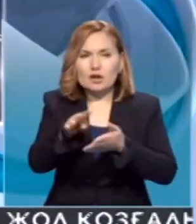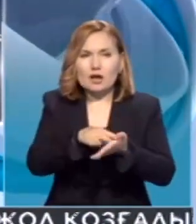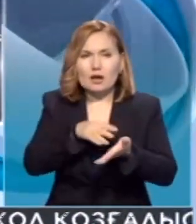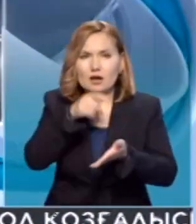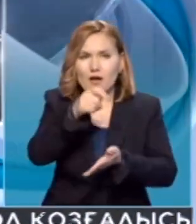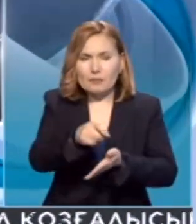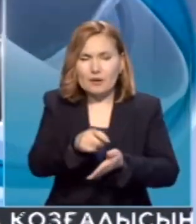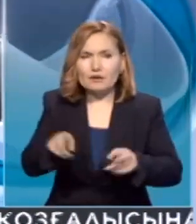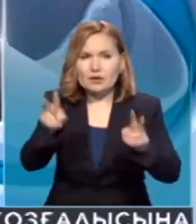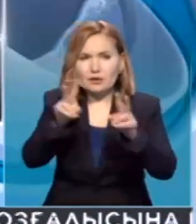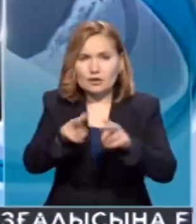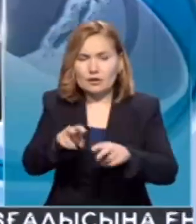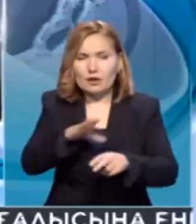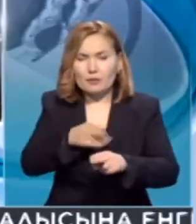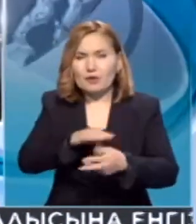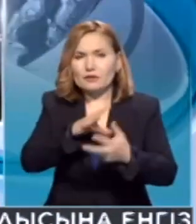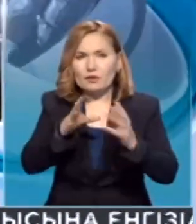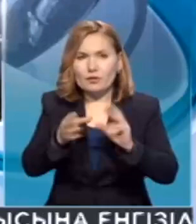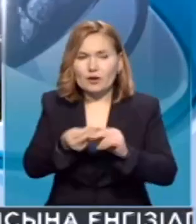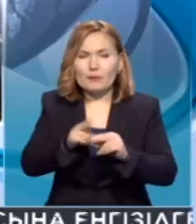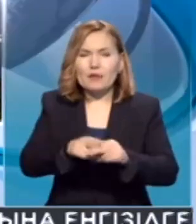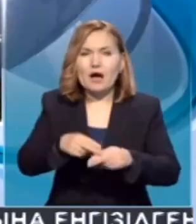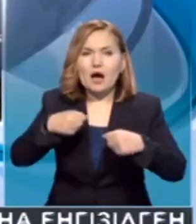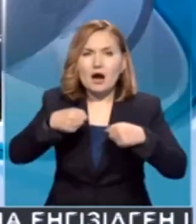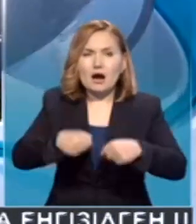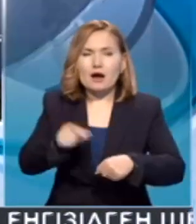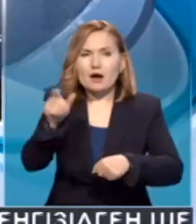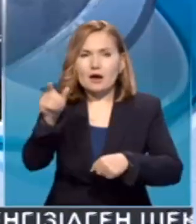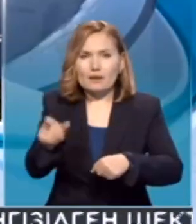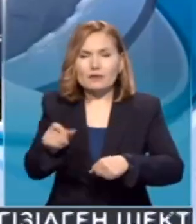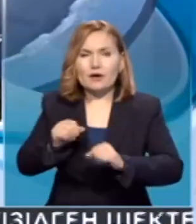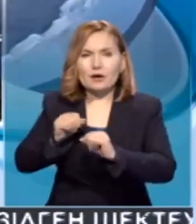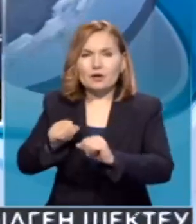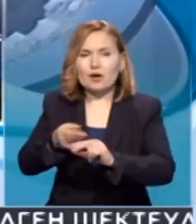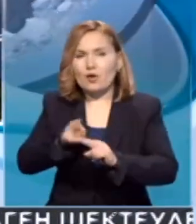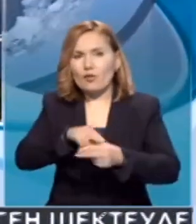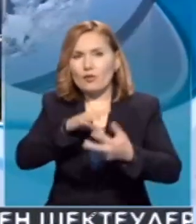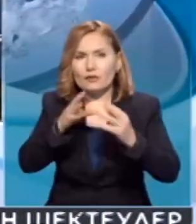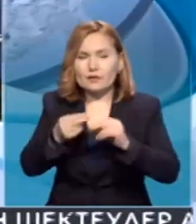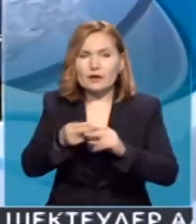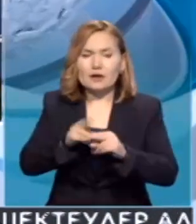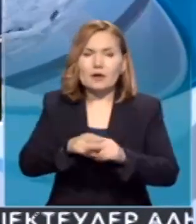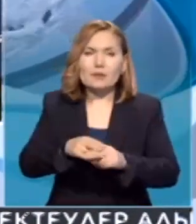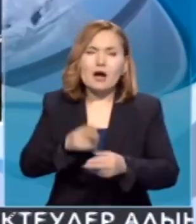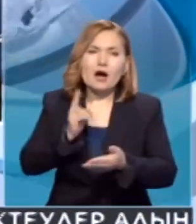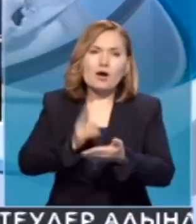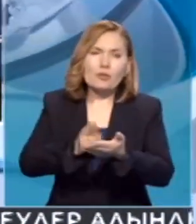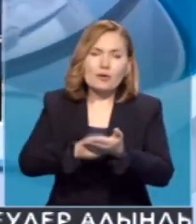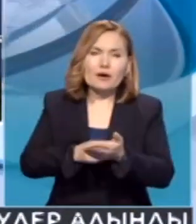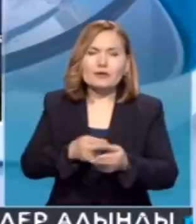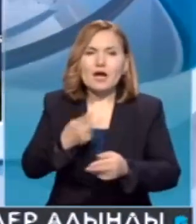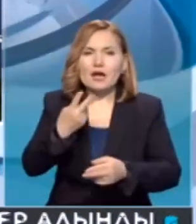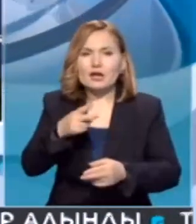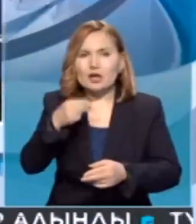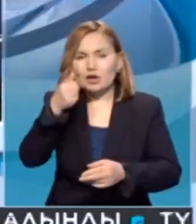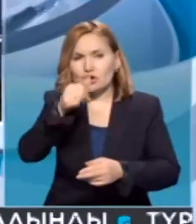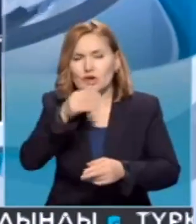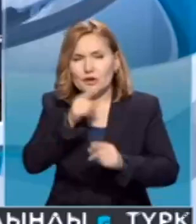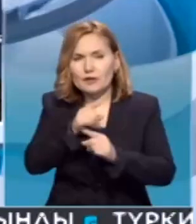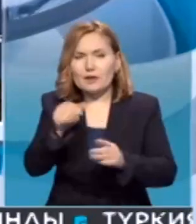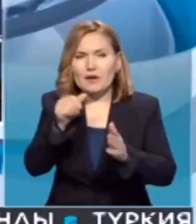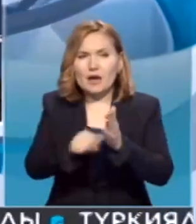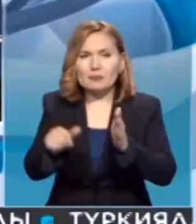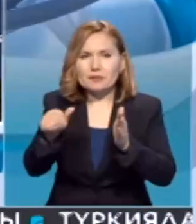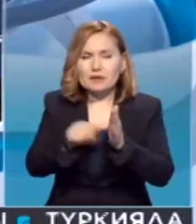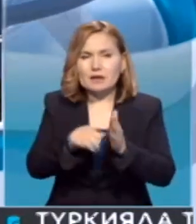тексерулер жүргізілді. Тұтынушылардың құқықтарын қорғау шеңберінде коллекторлық агенттіктерге қатысты 2 жыл ішінде шамамен 66